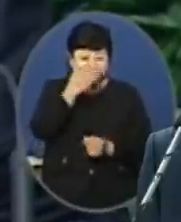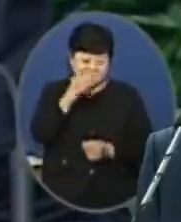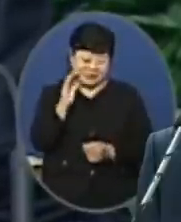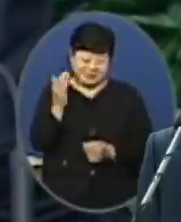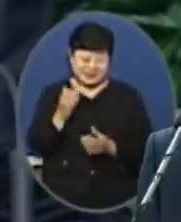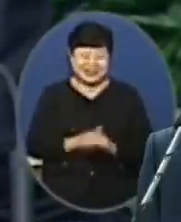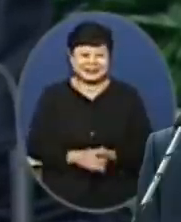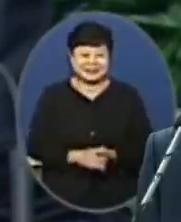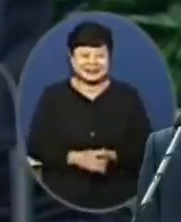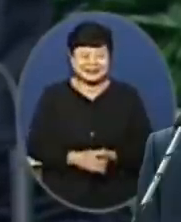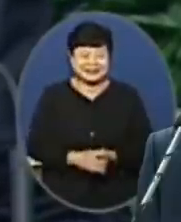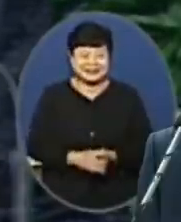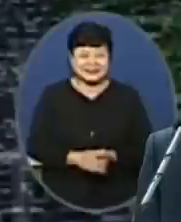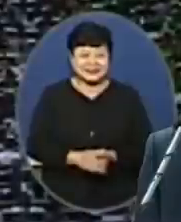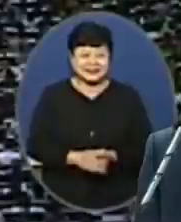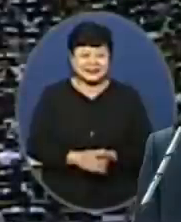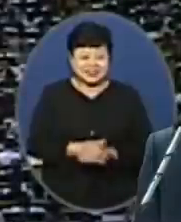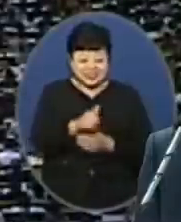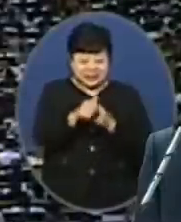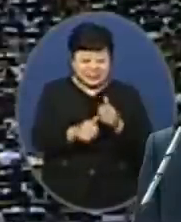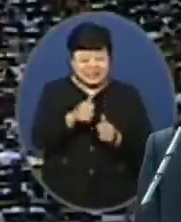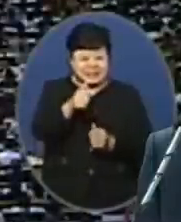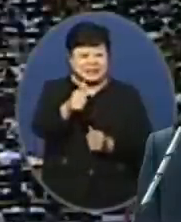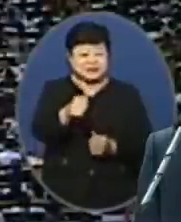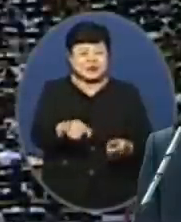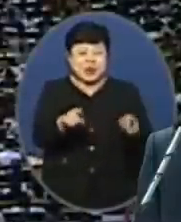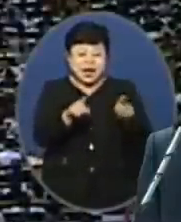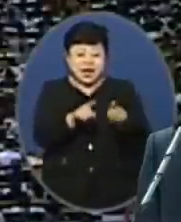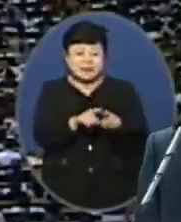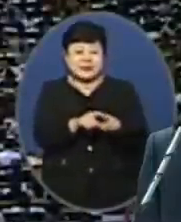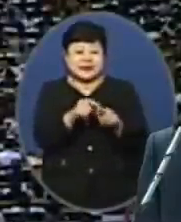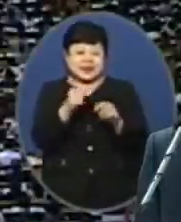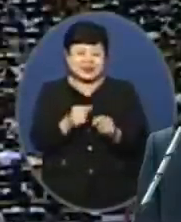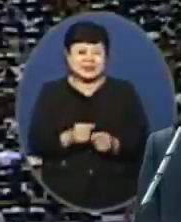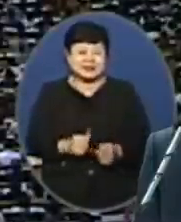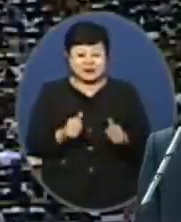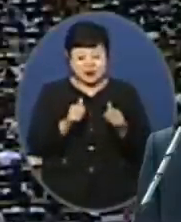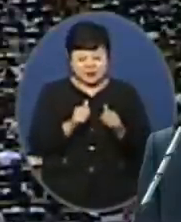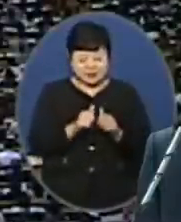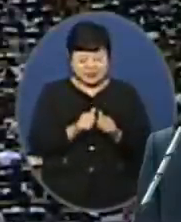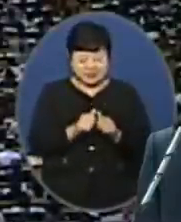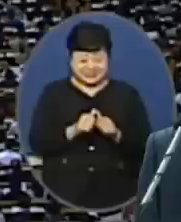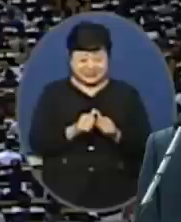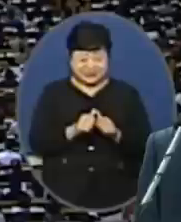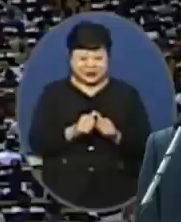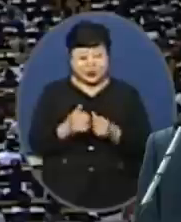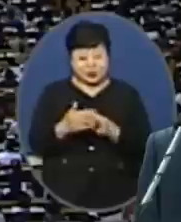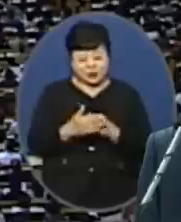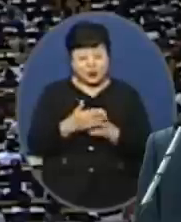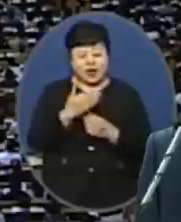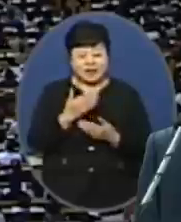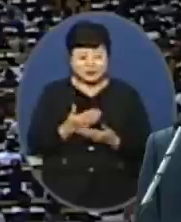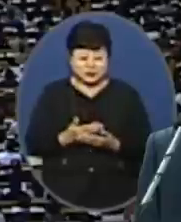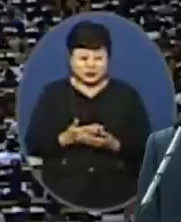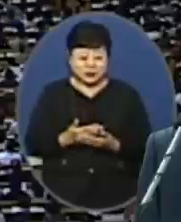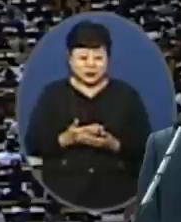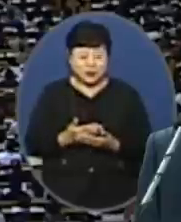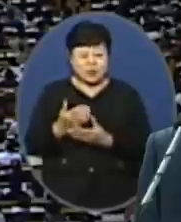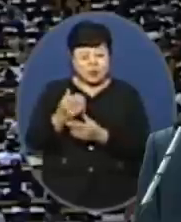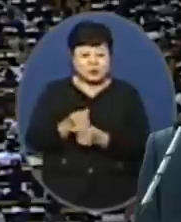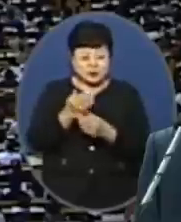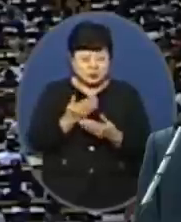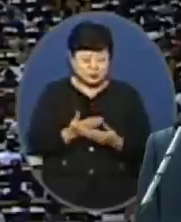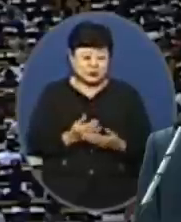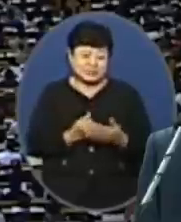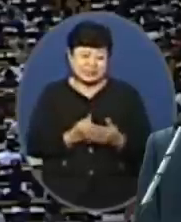있는 것입니다. 우리 하나님이 얼마나 우리와 같이 늘 함께 계시고 우리를 도와주셔서 붙들어